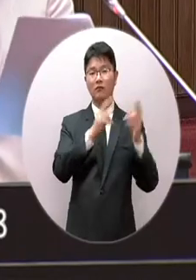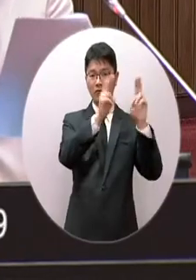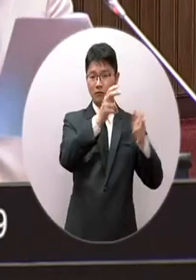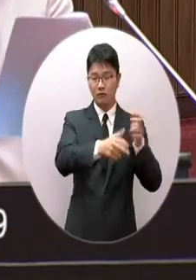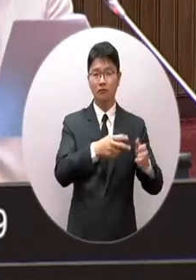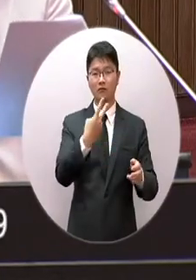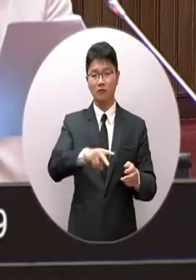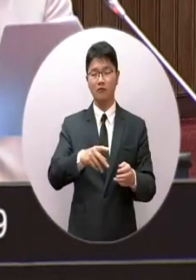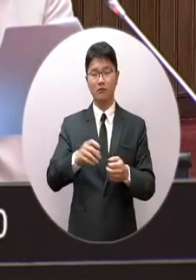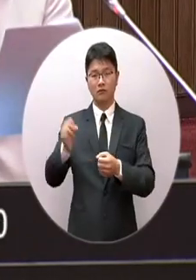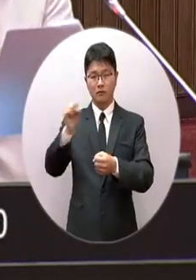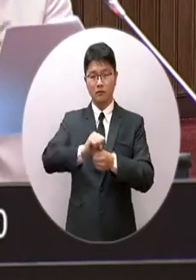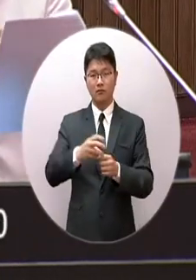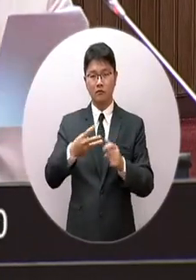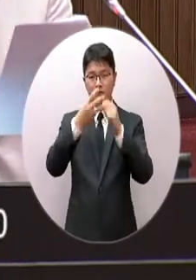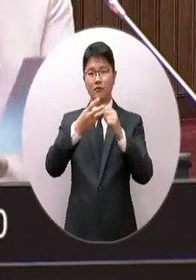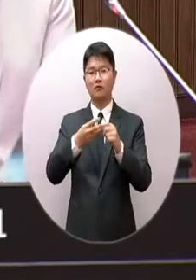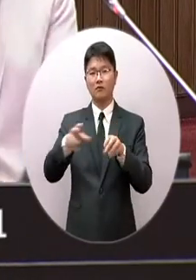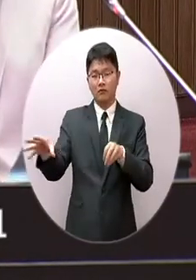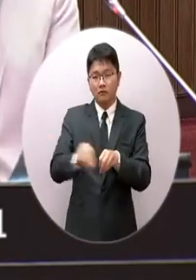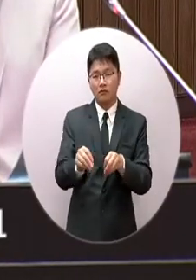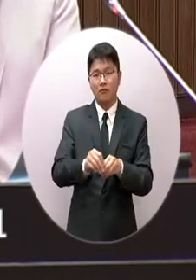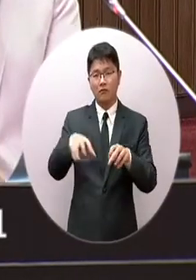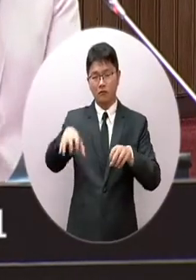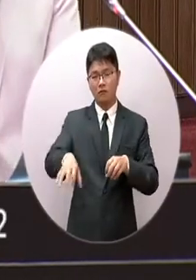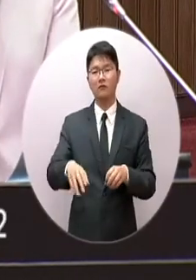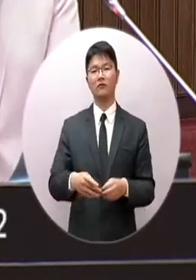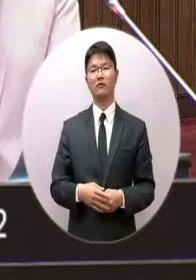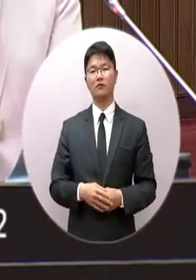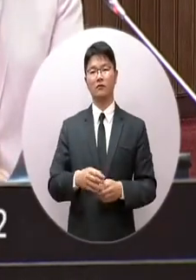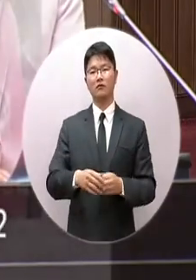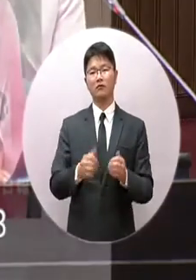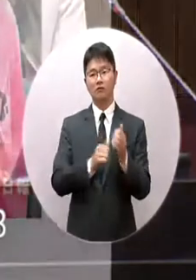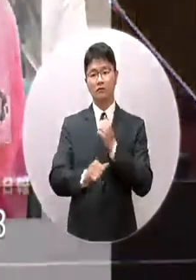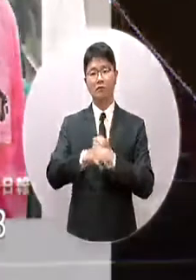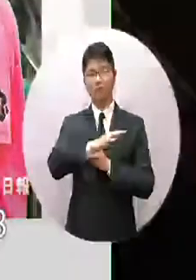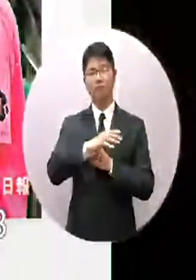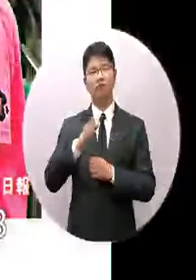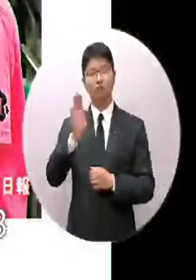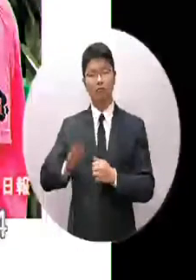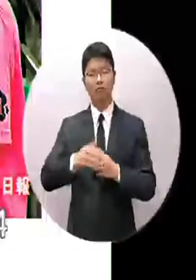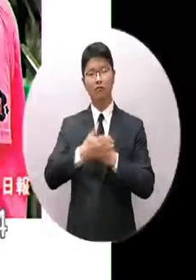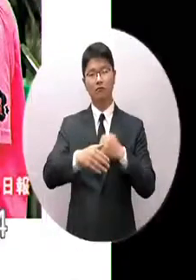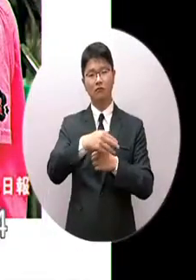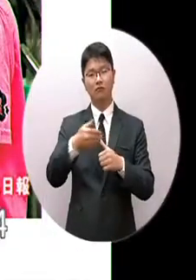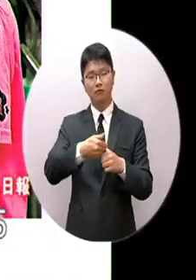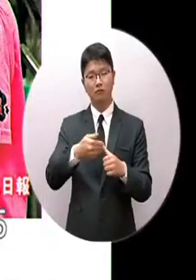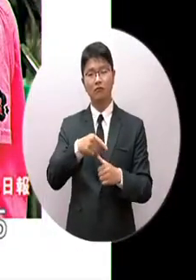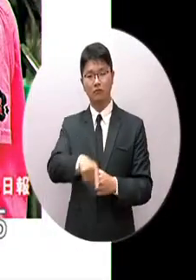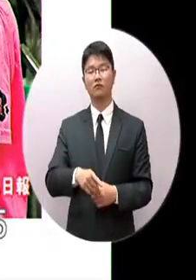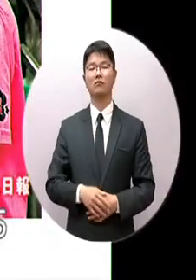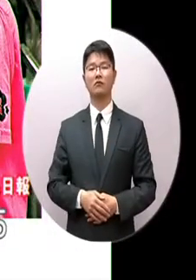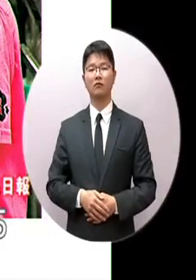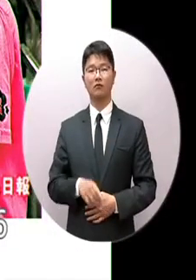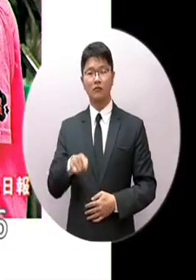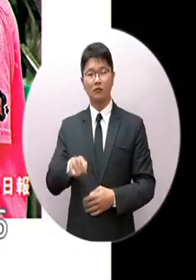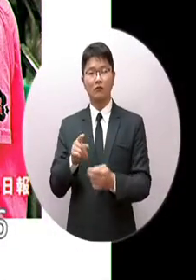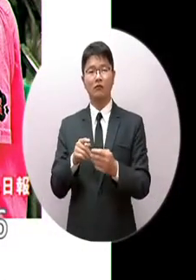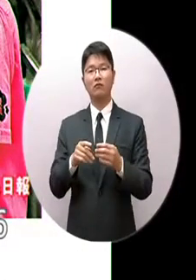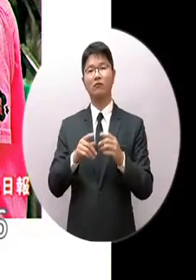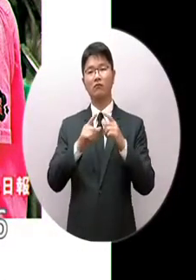设第3接收站的生态保育的问题。生态保育，大潭电厂周围有很多的藻